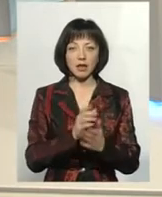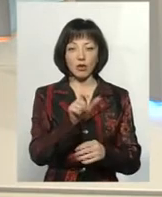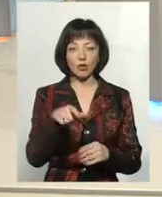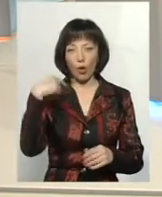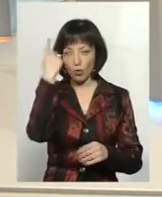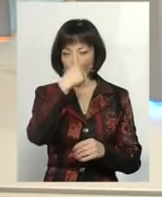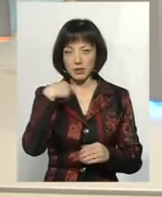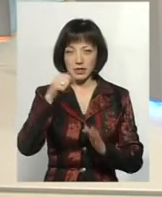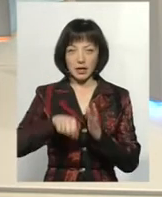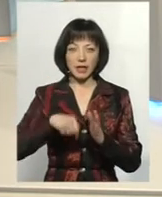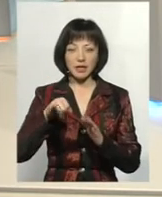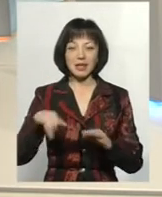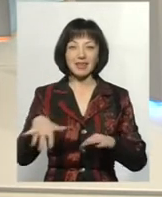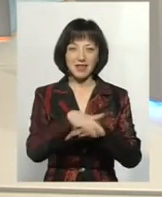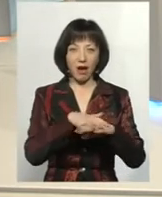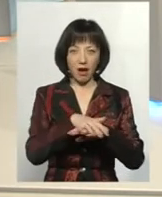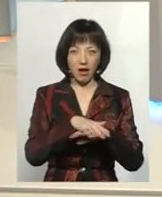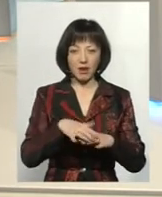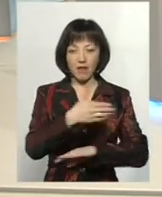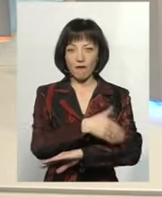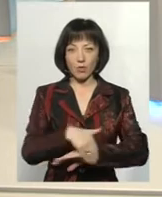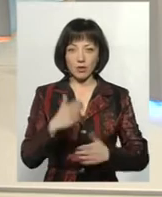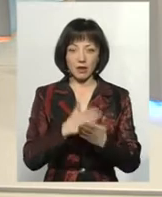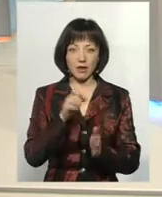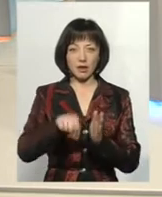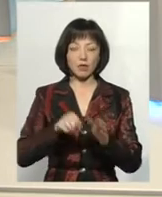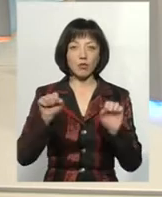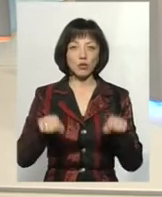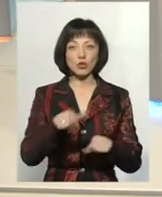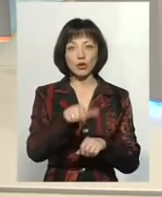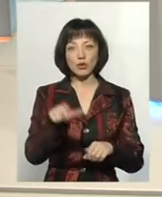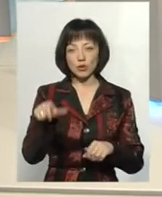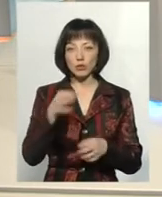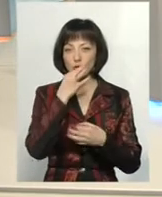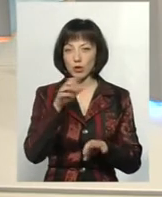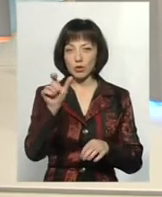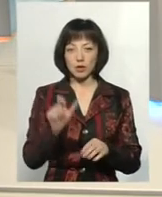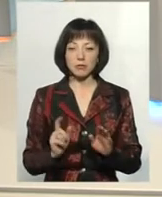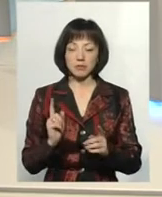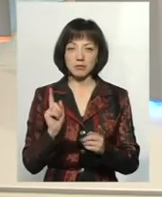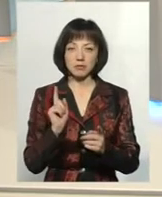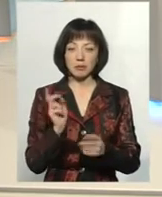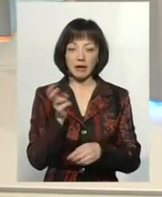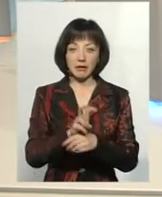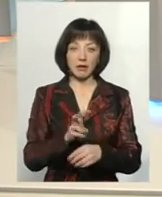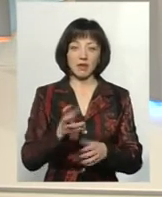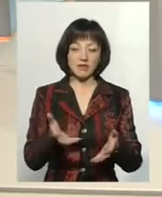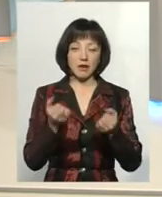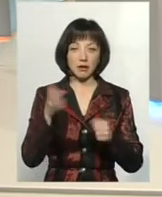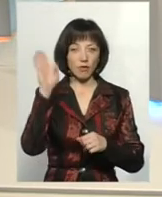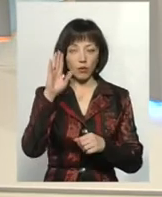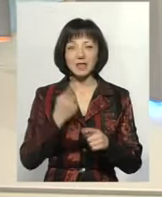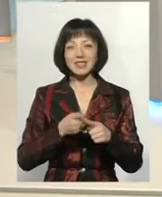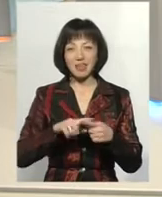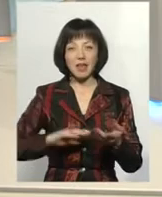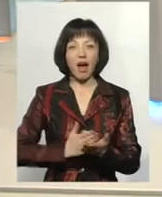особисті криниці і є громадські криниці, які стоять на вулицях, і де люди можуть, будь-яка людина може підійти набрати воду. Значить, ці криниці,